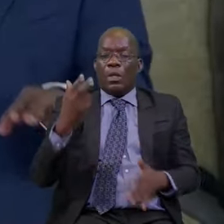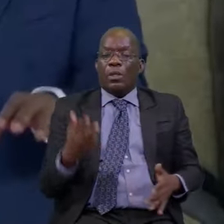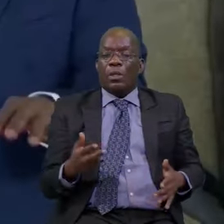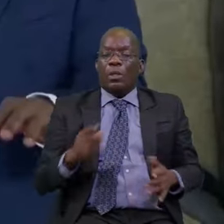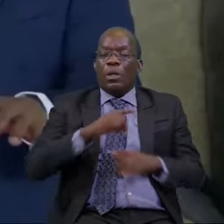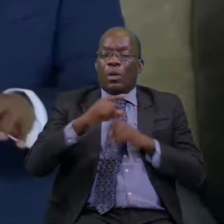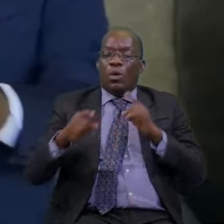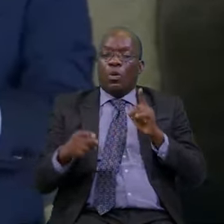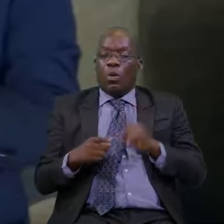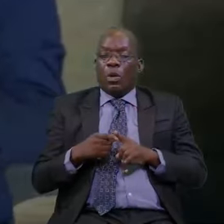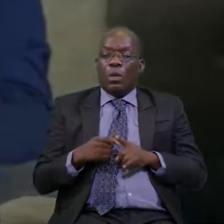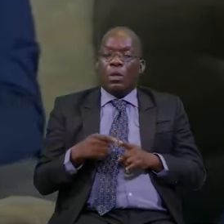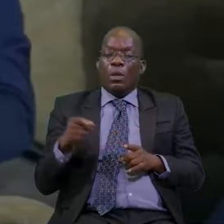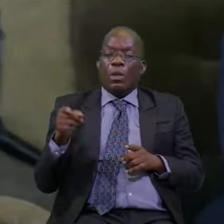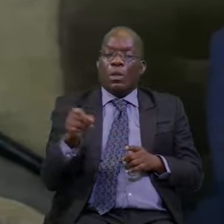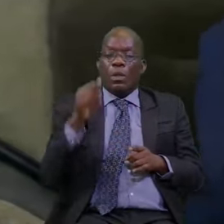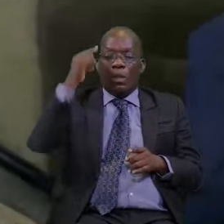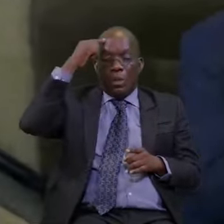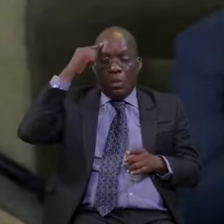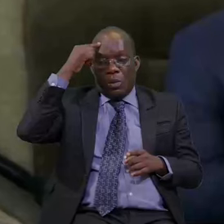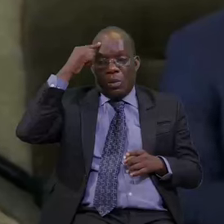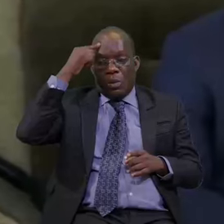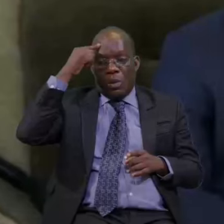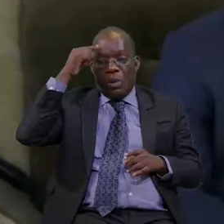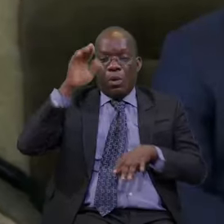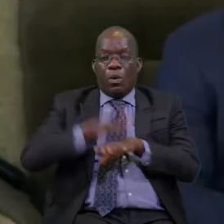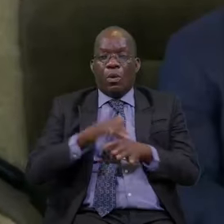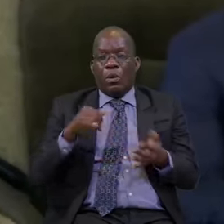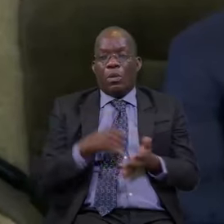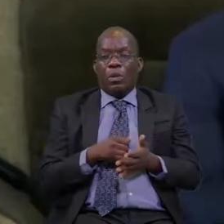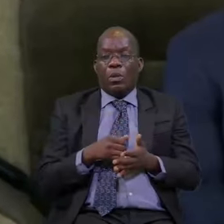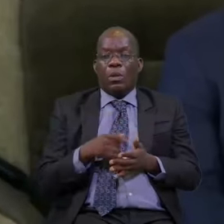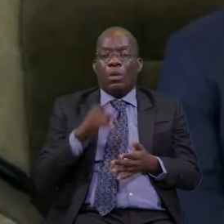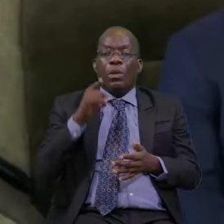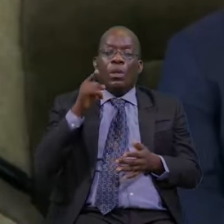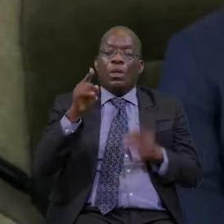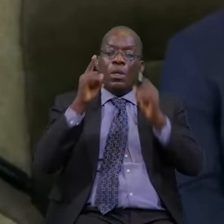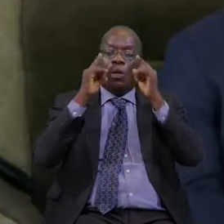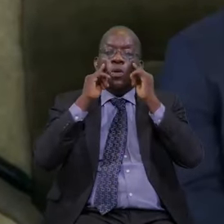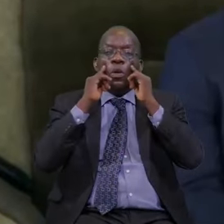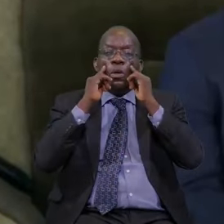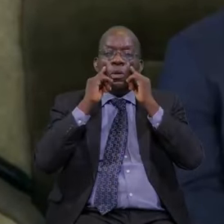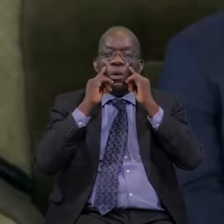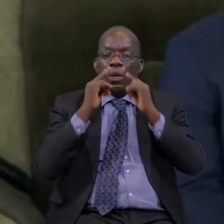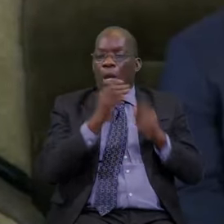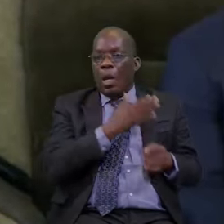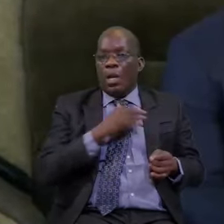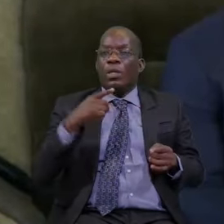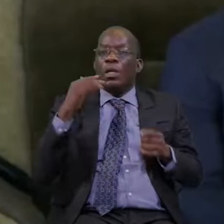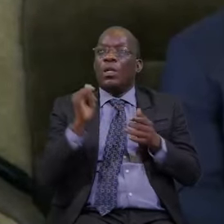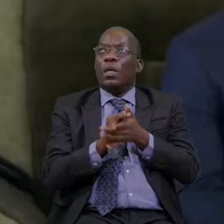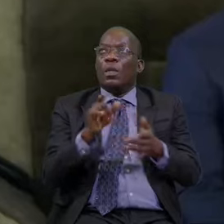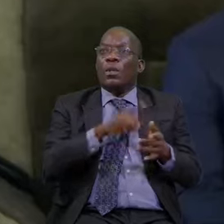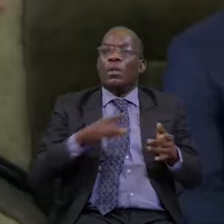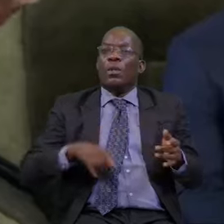Et en y réfléchissant, il pleurait Il a dit, je suis très